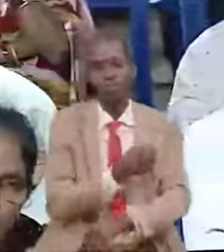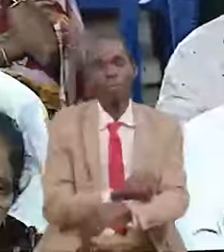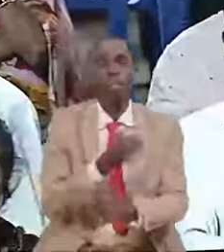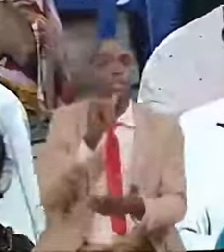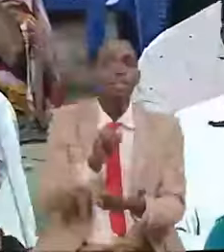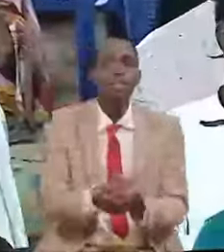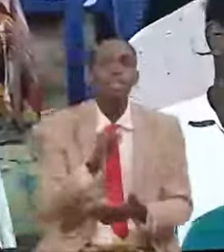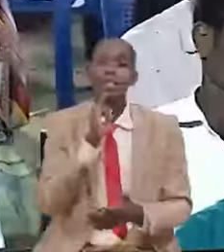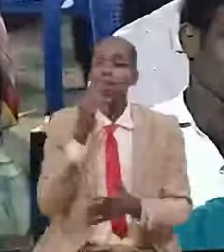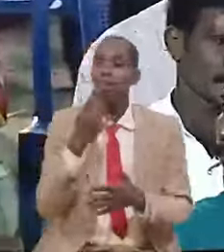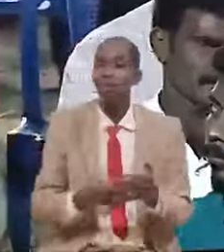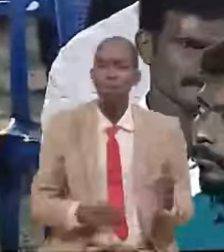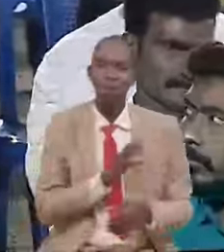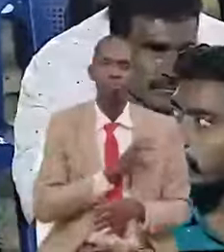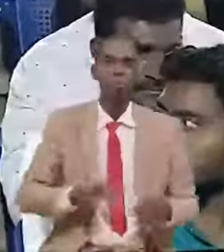C'est ce que Christ a fait.